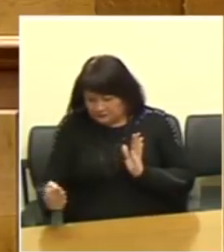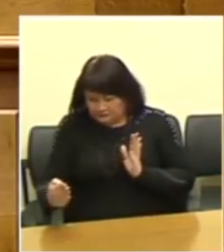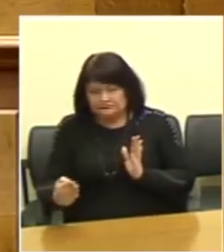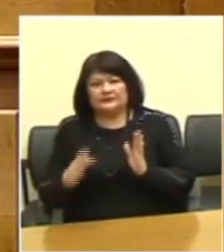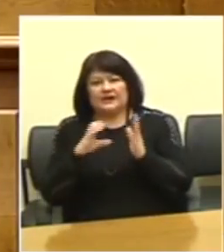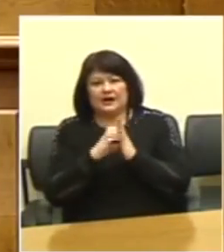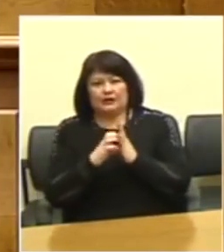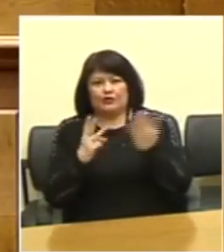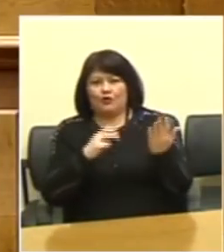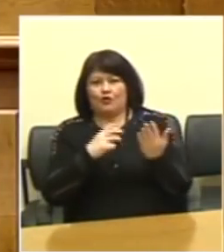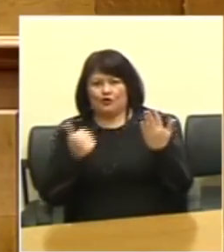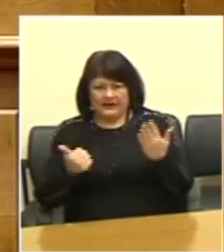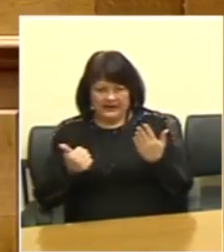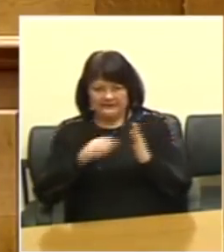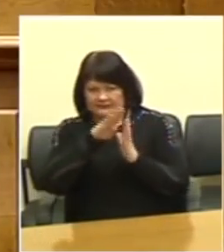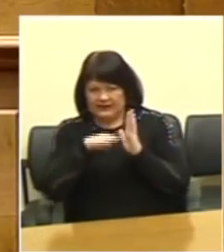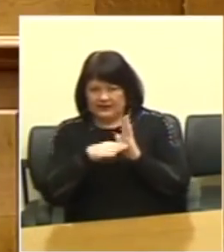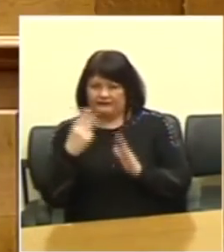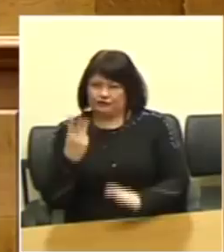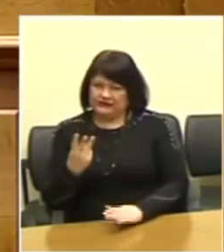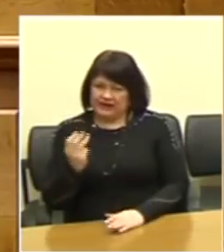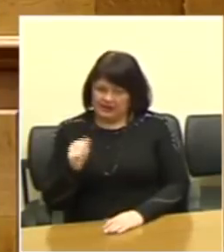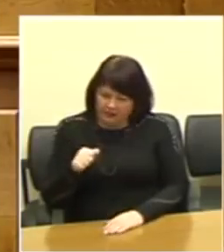άρθρο 86 παράγραφος 3,